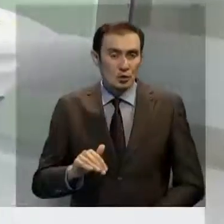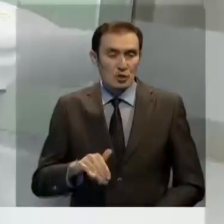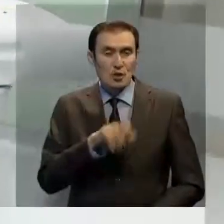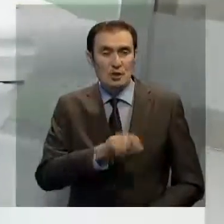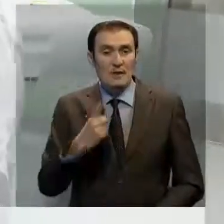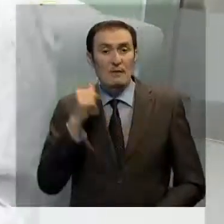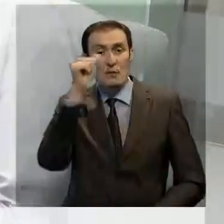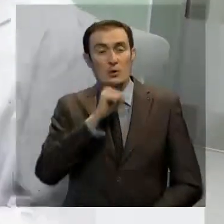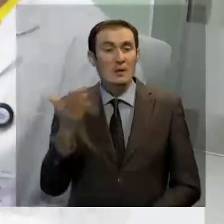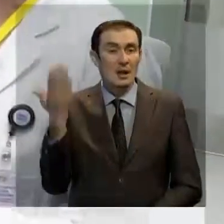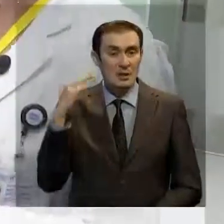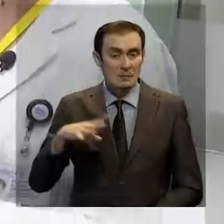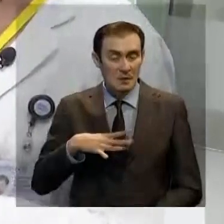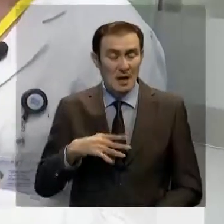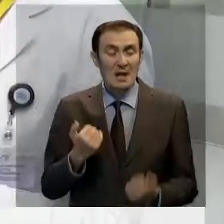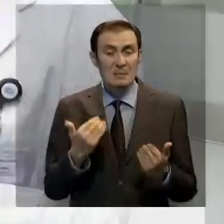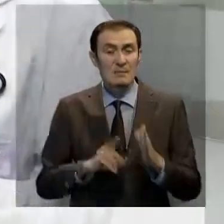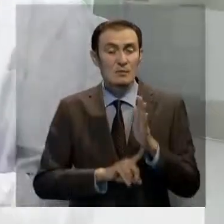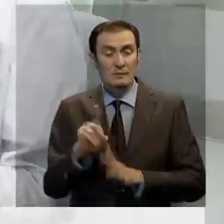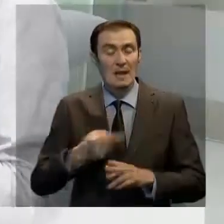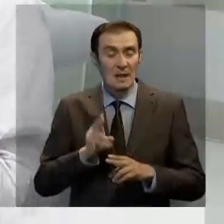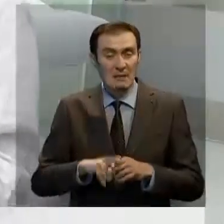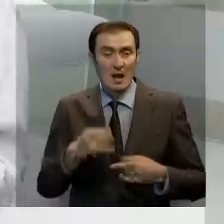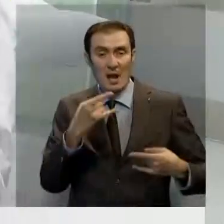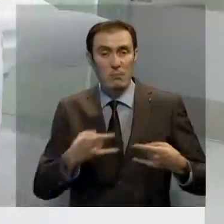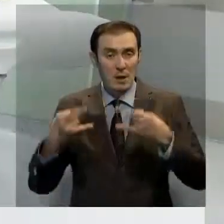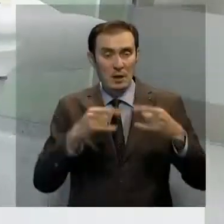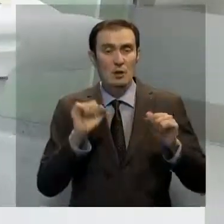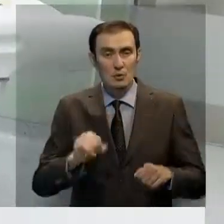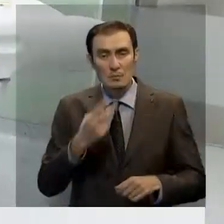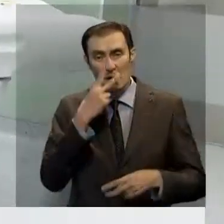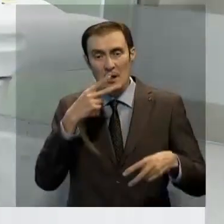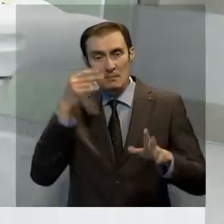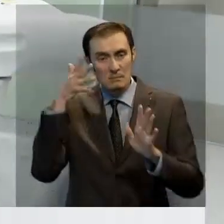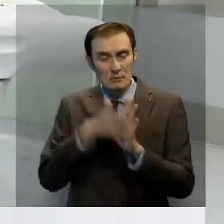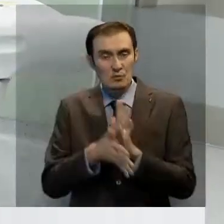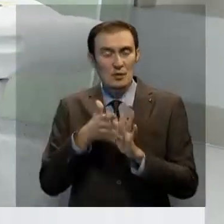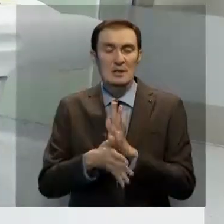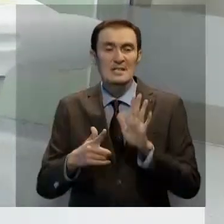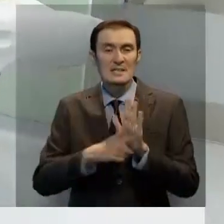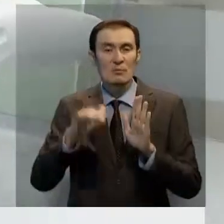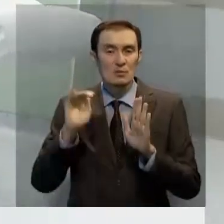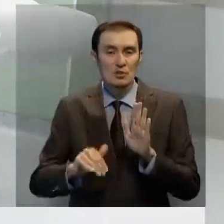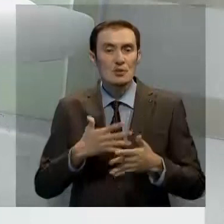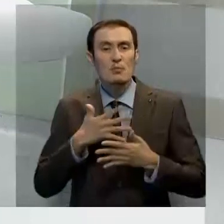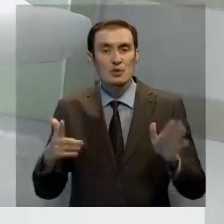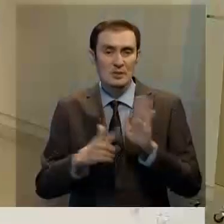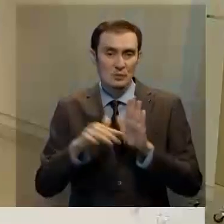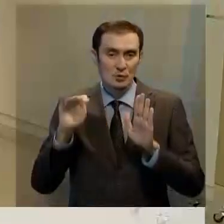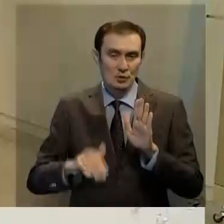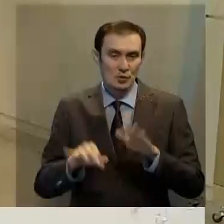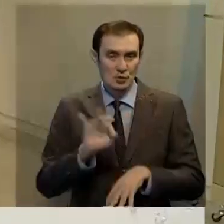человек в год, то с введением в эксплуатацию этого аппарата мы можем смотреть 7000 и более